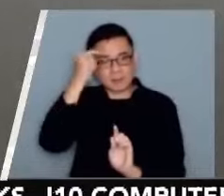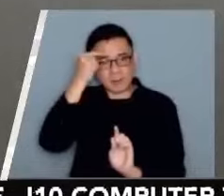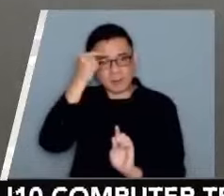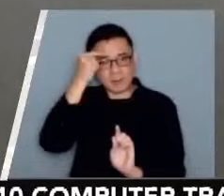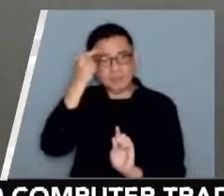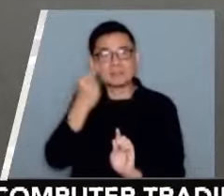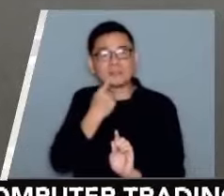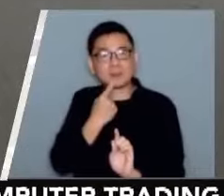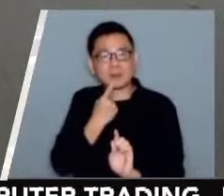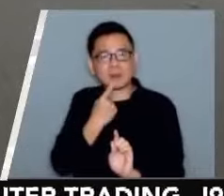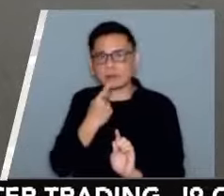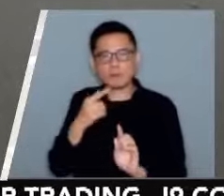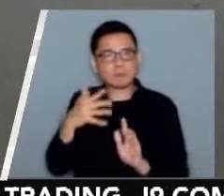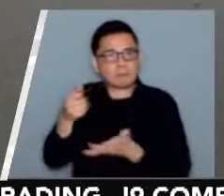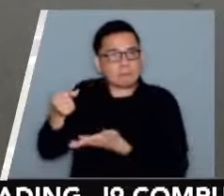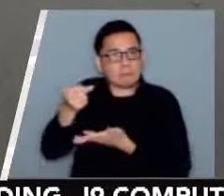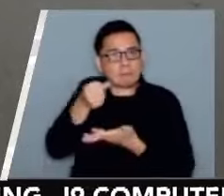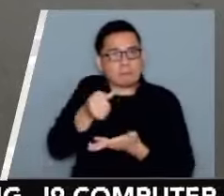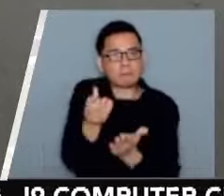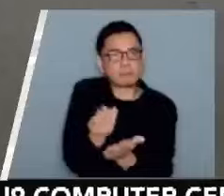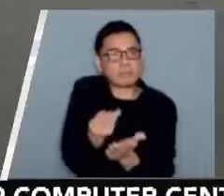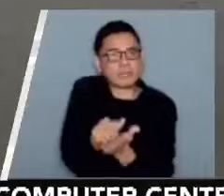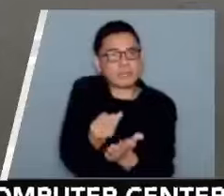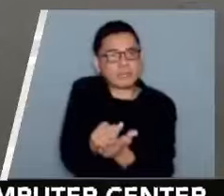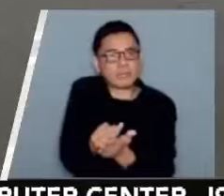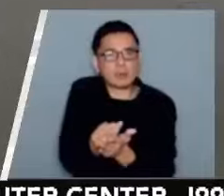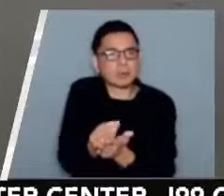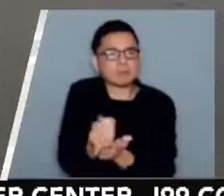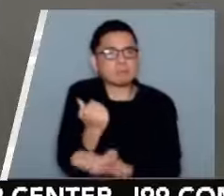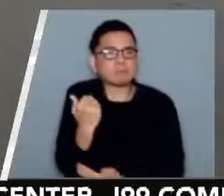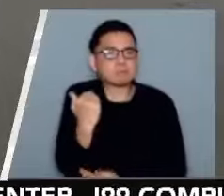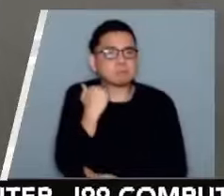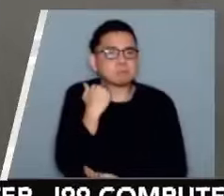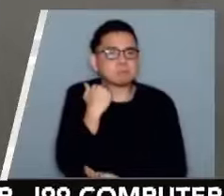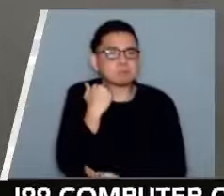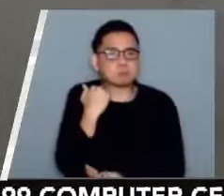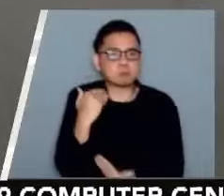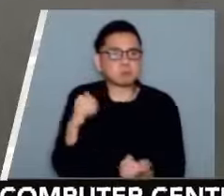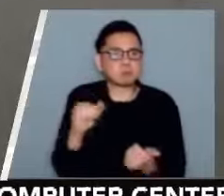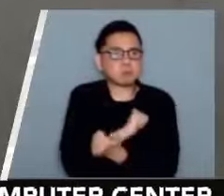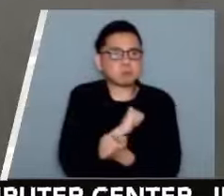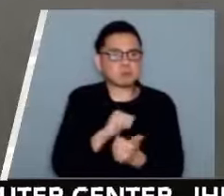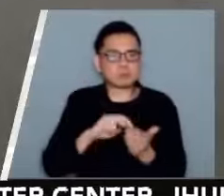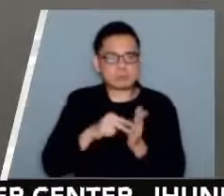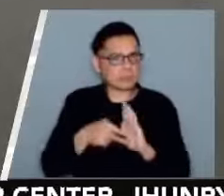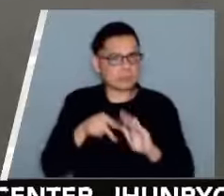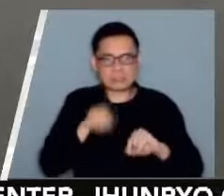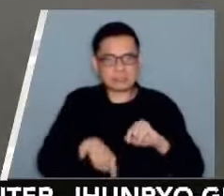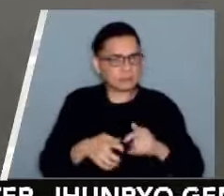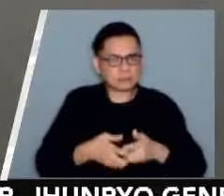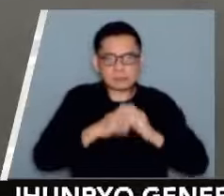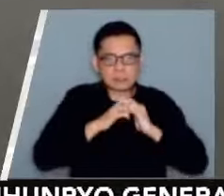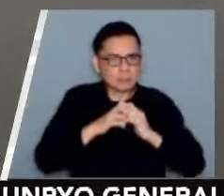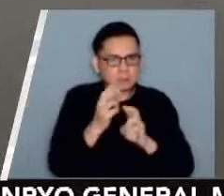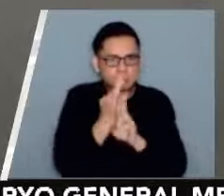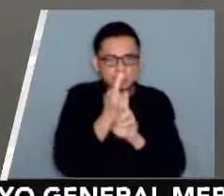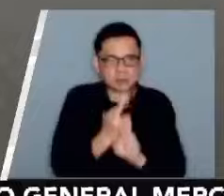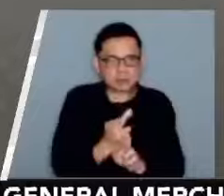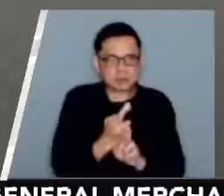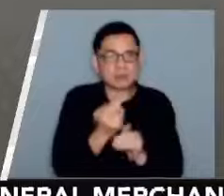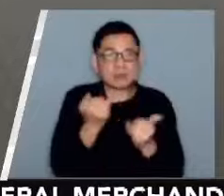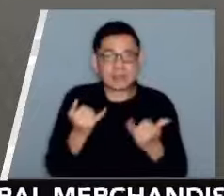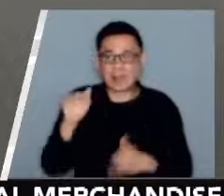na silang pampagawa Sa ngayon wala na silang para ipagawa Itong mga nasirang imprastraktura dito kaya nananawagan daw sila sa National Government ng